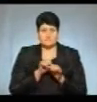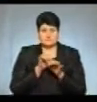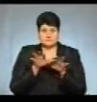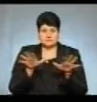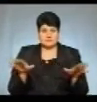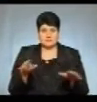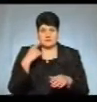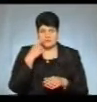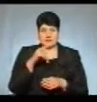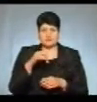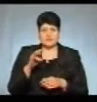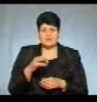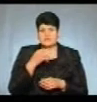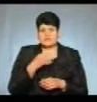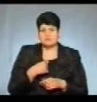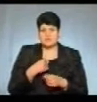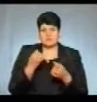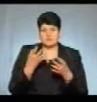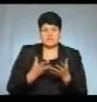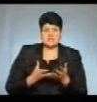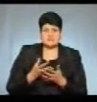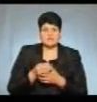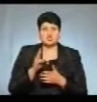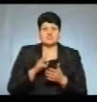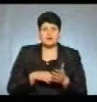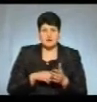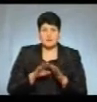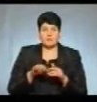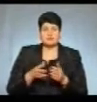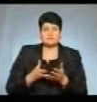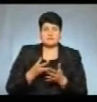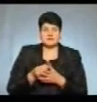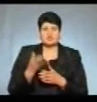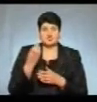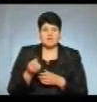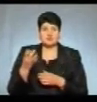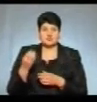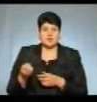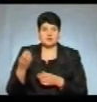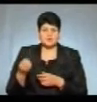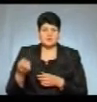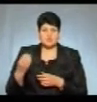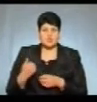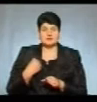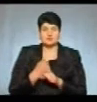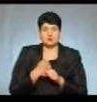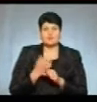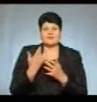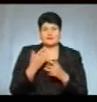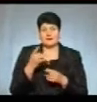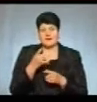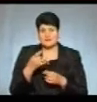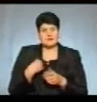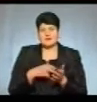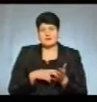даних інших, вона сказала, що мені простіше заплатити штраф, потім заплатити його ще раз, і ще раз, і ще раз. Я це зроблю декілька разів, тобто я не